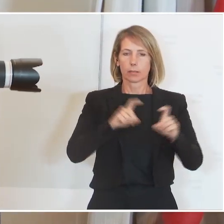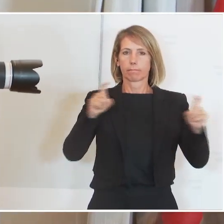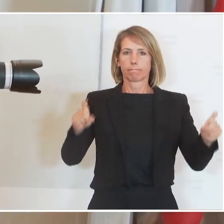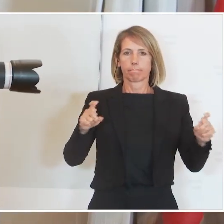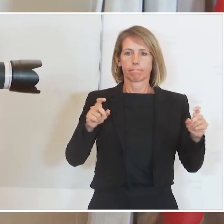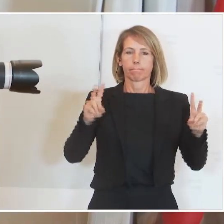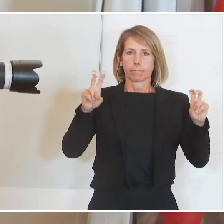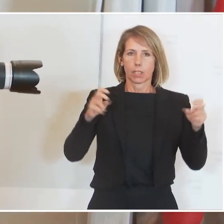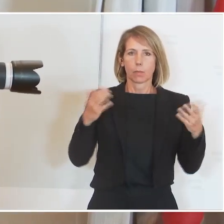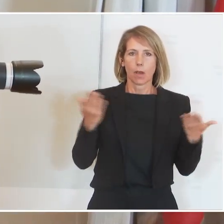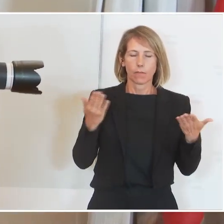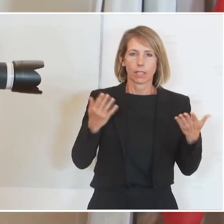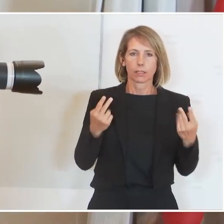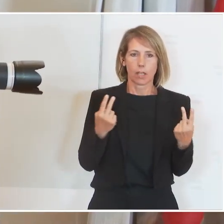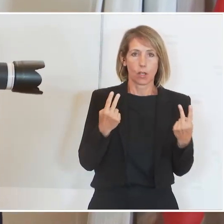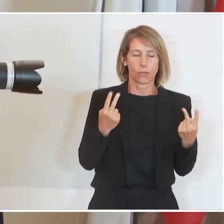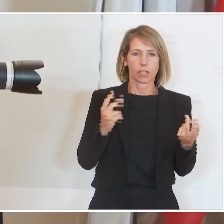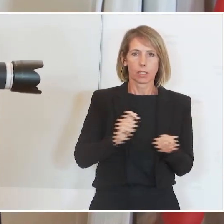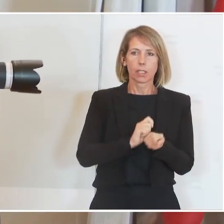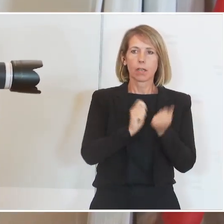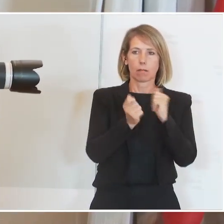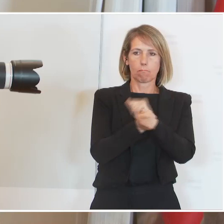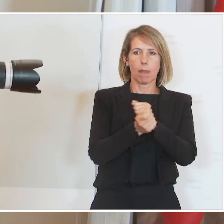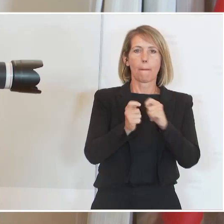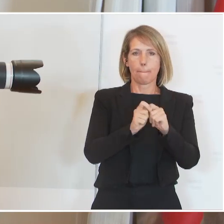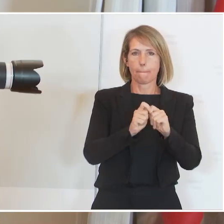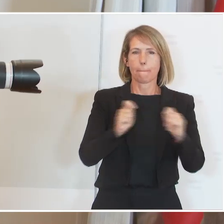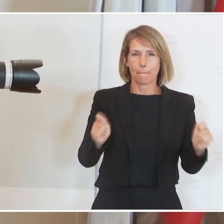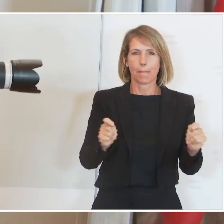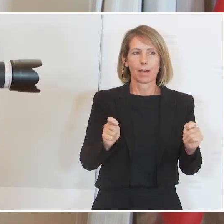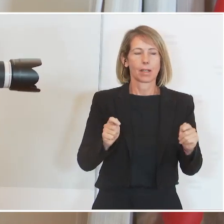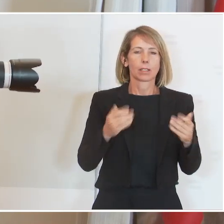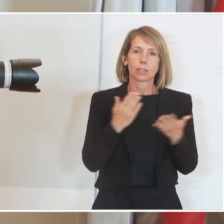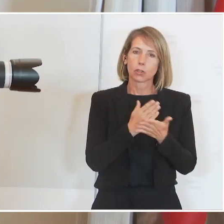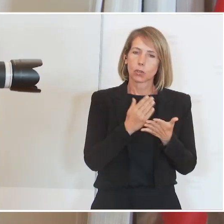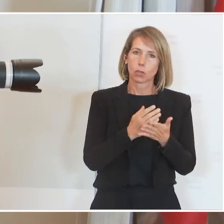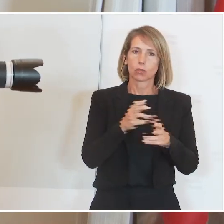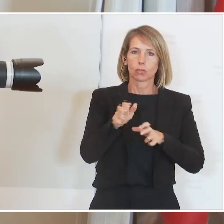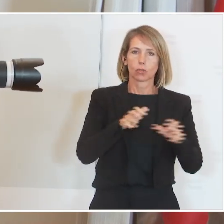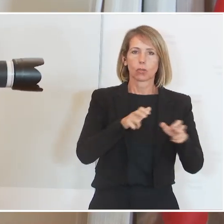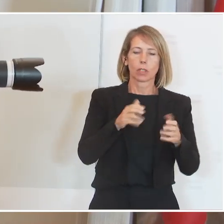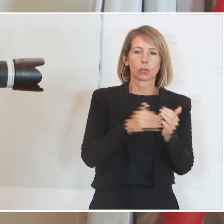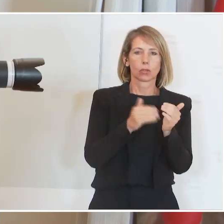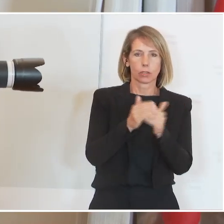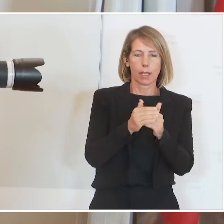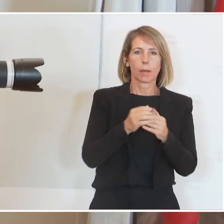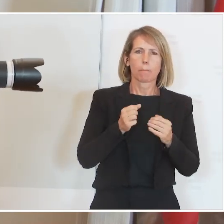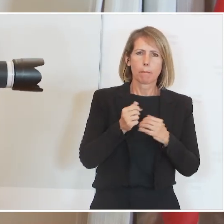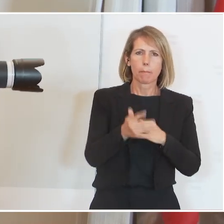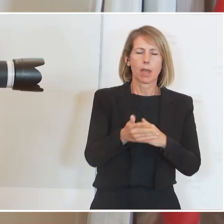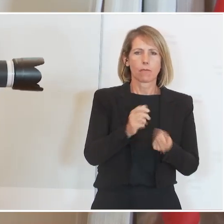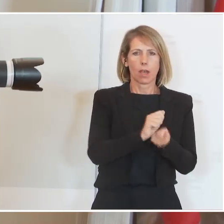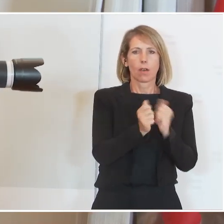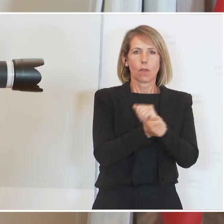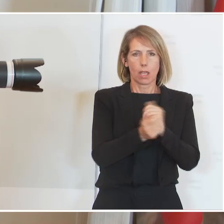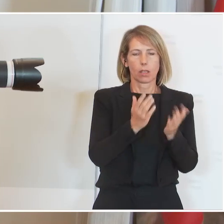weiteren wichtigen Reformmaßnahme. Wir haben schon mehrfach jetzt das Steuersystem in Österreich in dieser Koalition